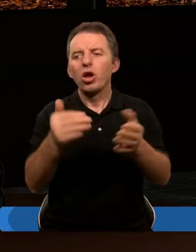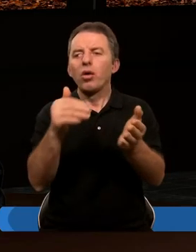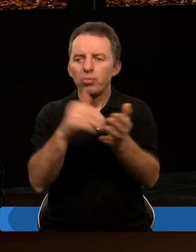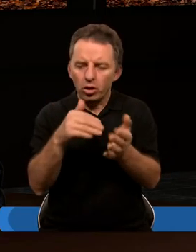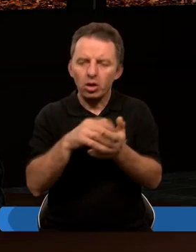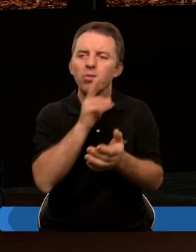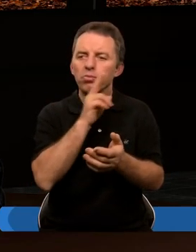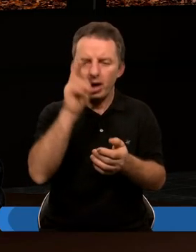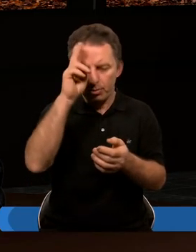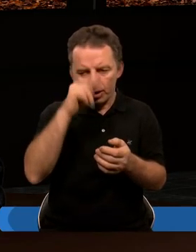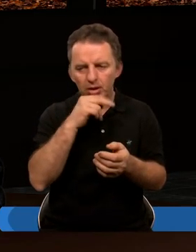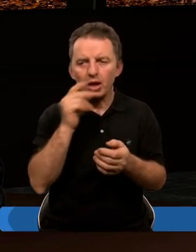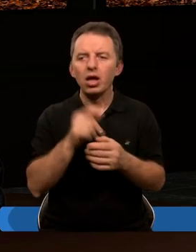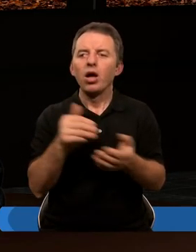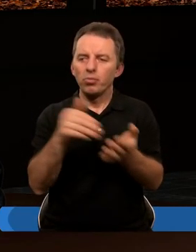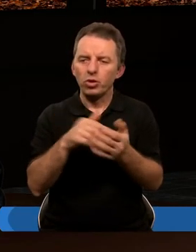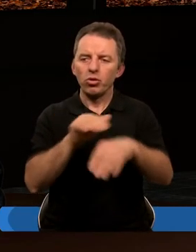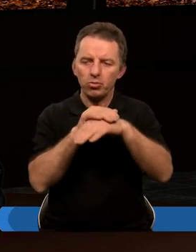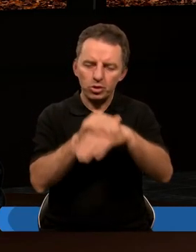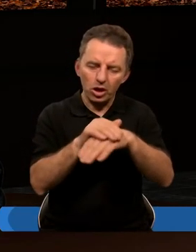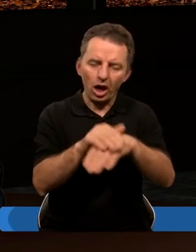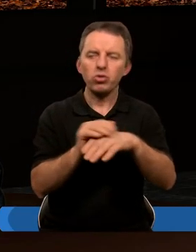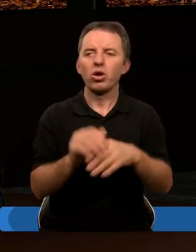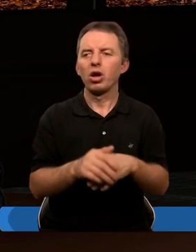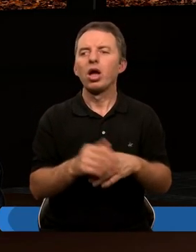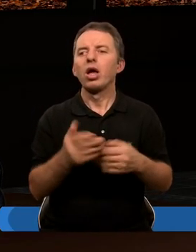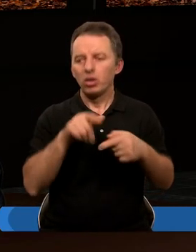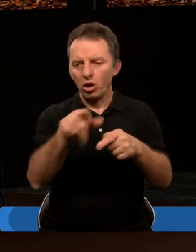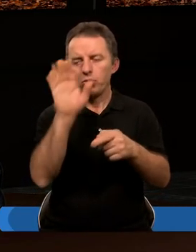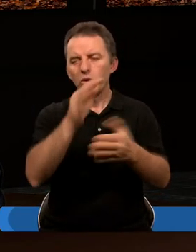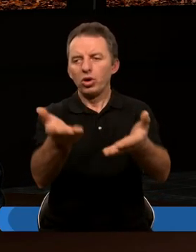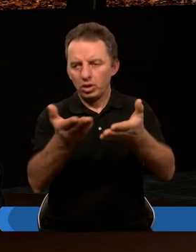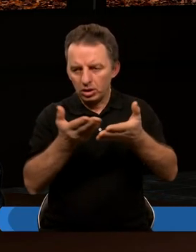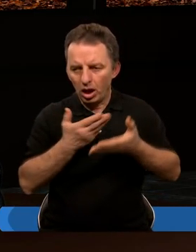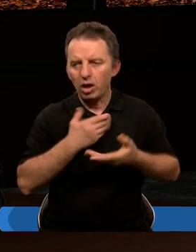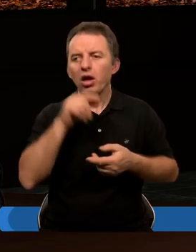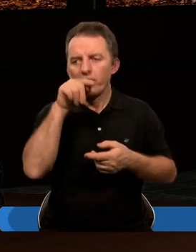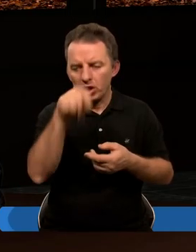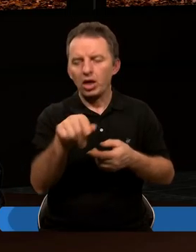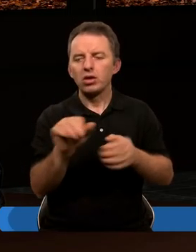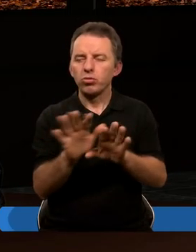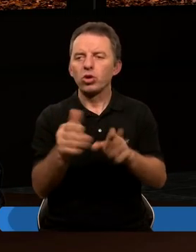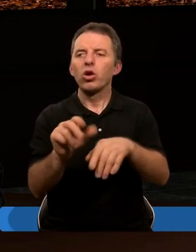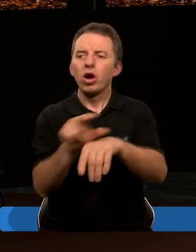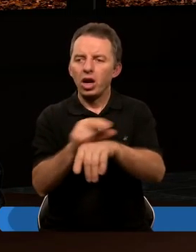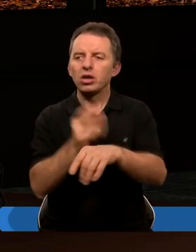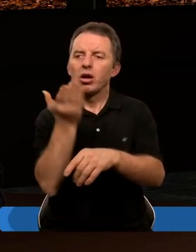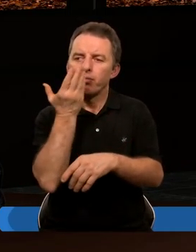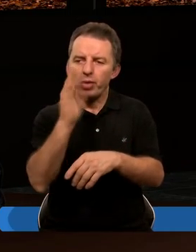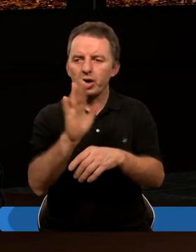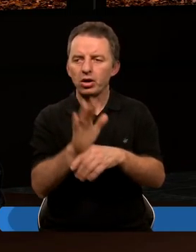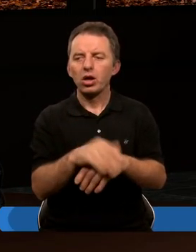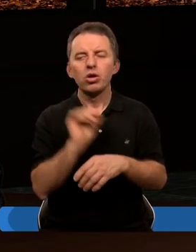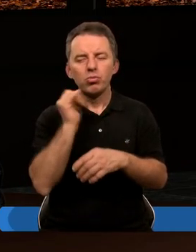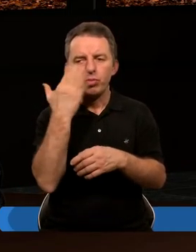potrzebujemy mamy, taty, potrzebujemy przyjaciół. Bóg nam to daje i w ten sposób nas leczy taki bardzo